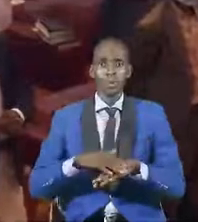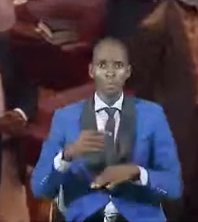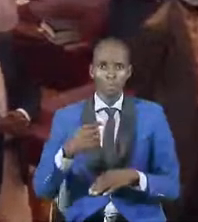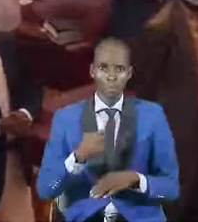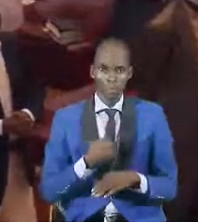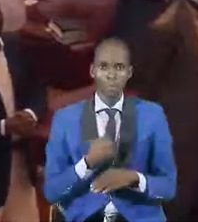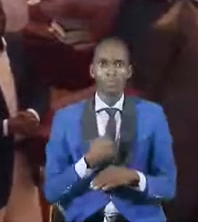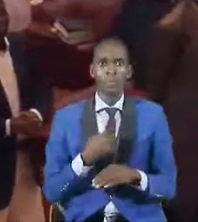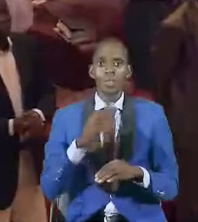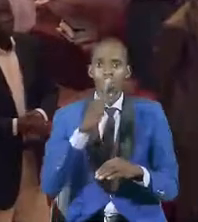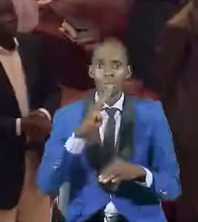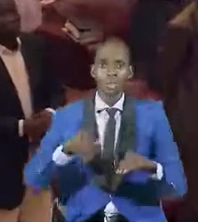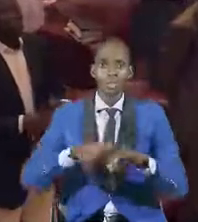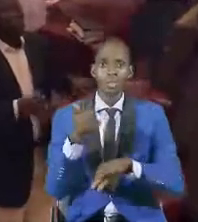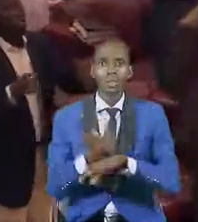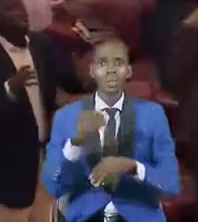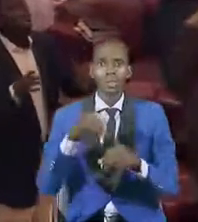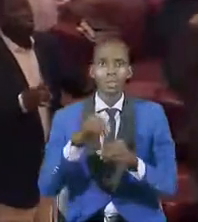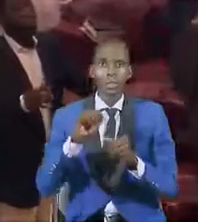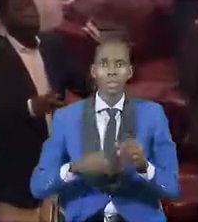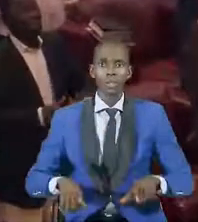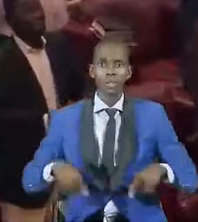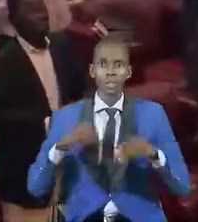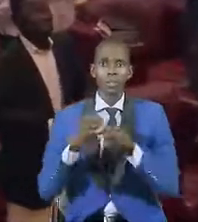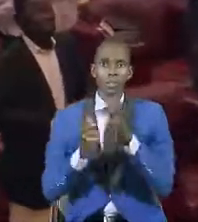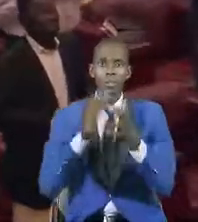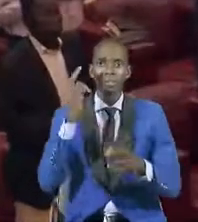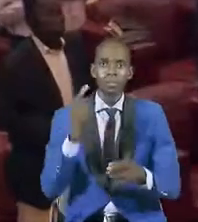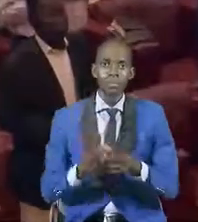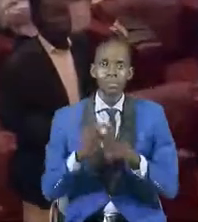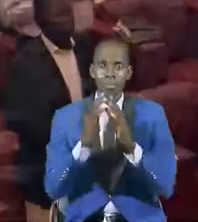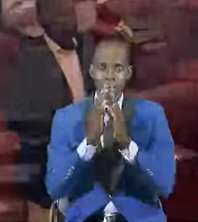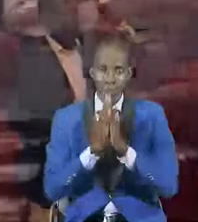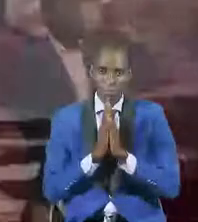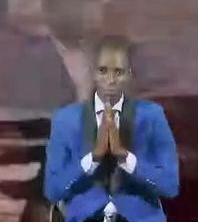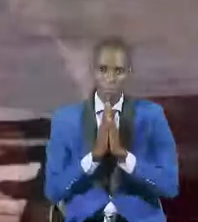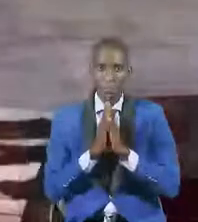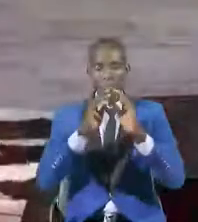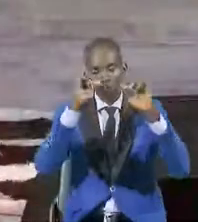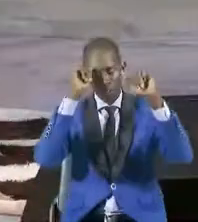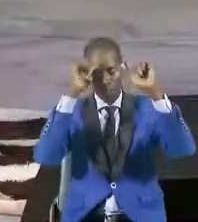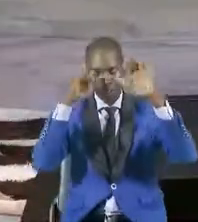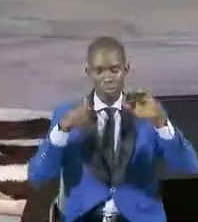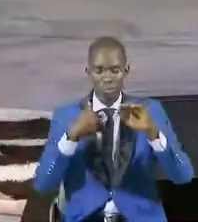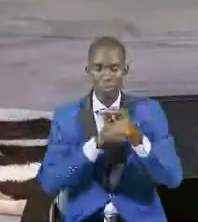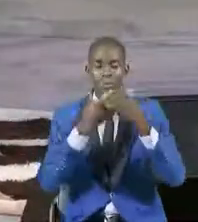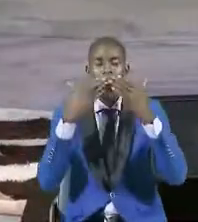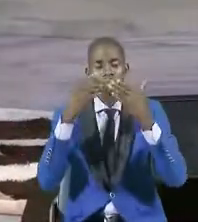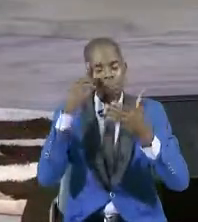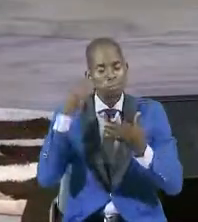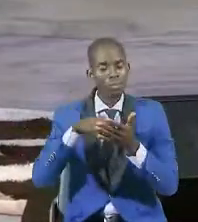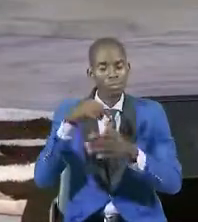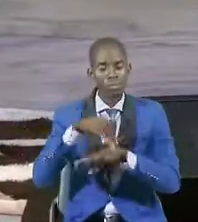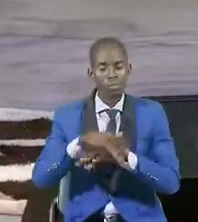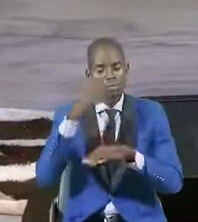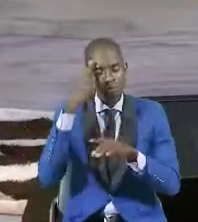Que cela soit confirmé dans chaque vie au nom de Jésus-Christ. Père, nous te remercions ce soir pour